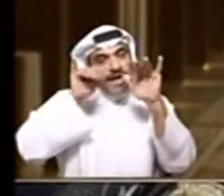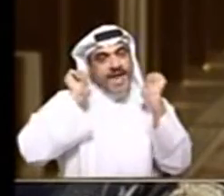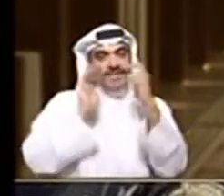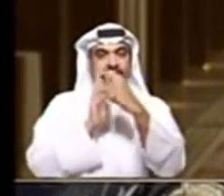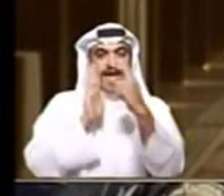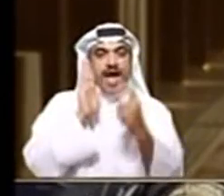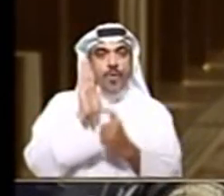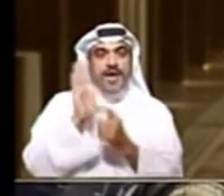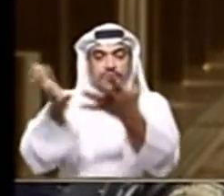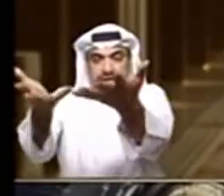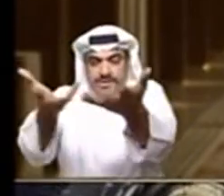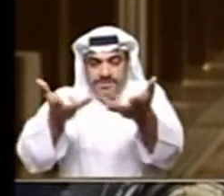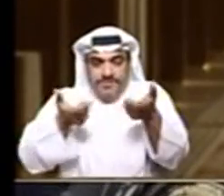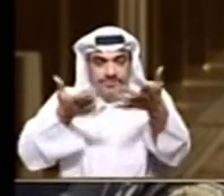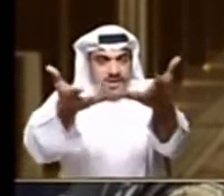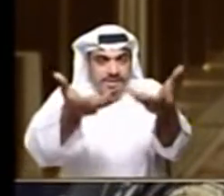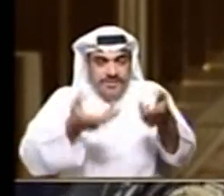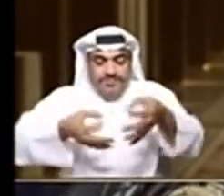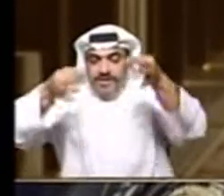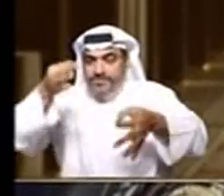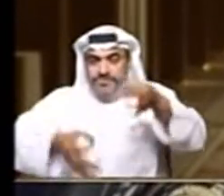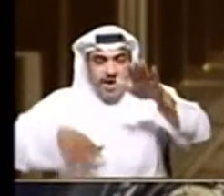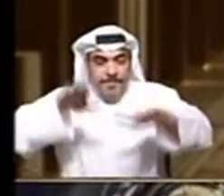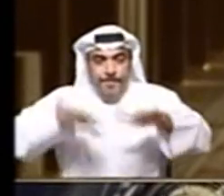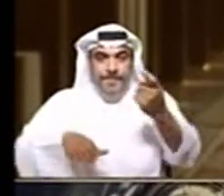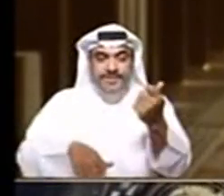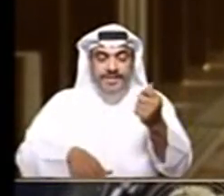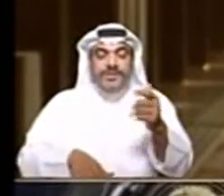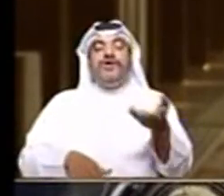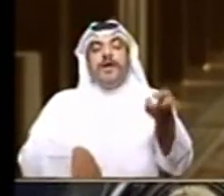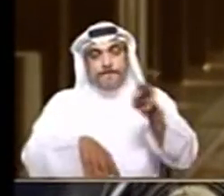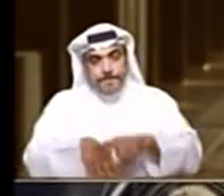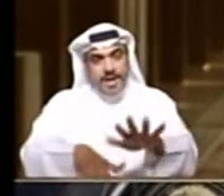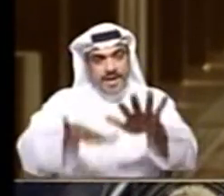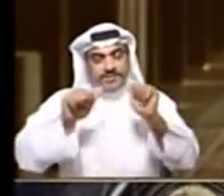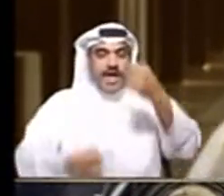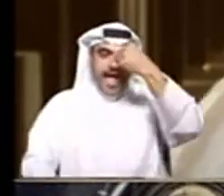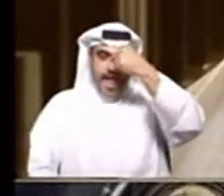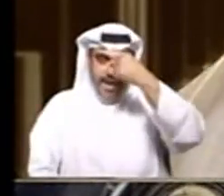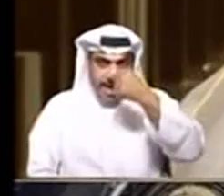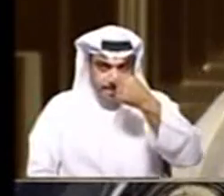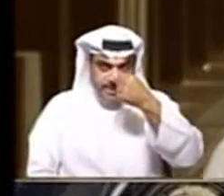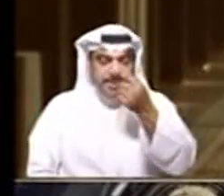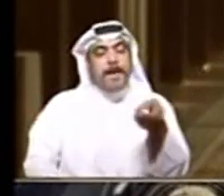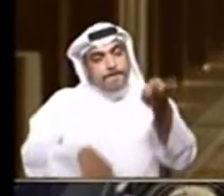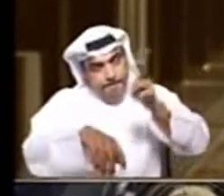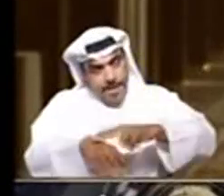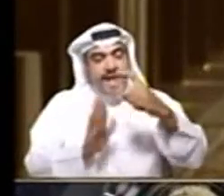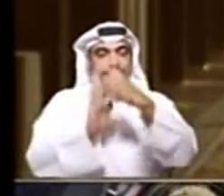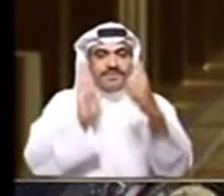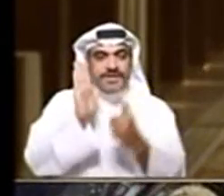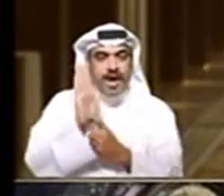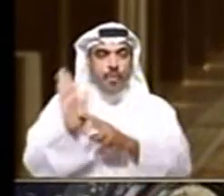قوانين الميزانيات اللي ما نكون ما خلصناها يوم الثلاثاء والمجموعة الأخرى، والخميس إن شاء الله مجموعة من